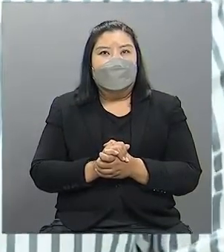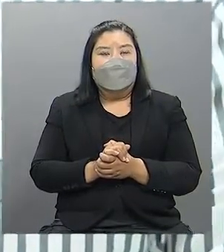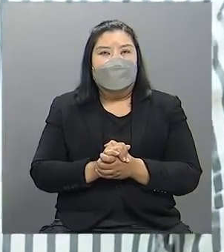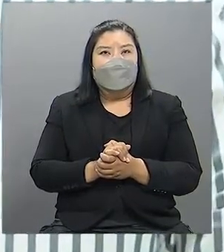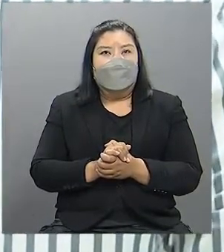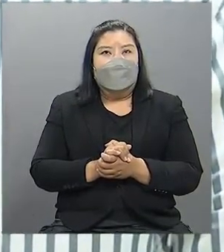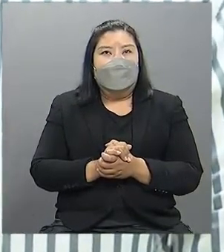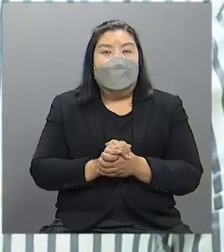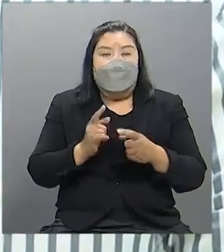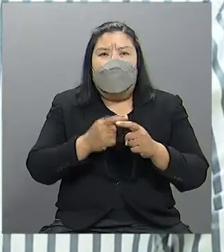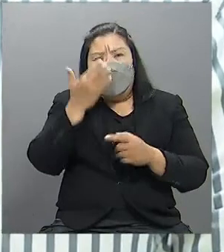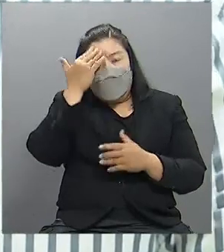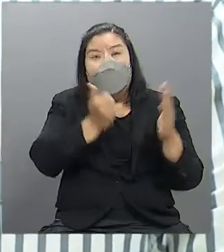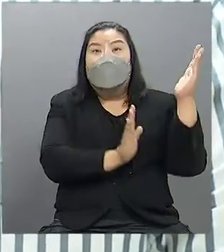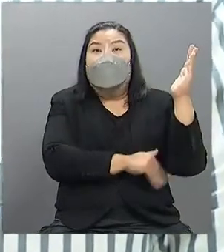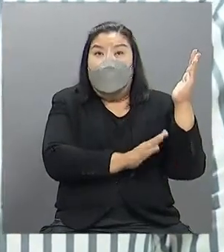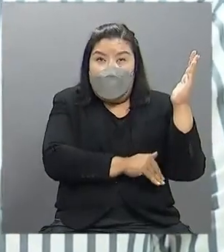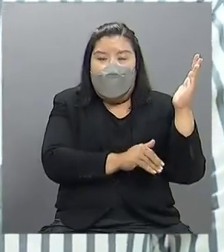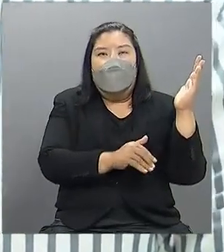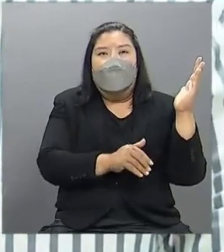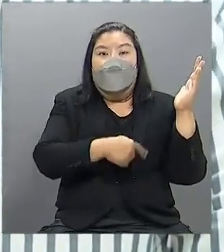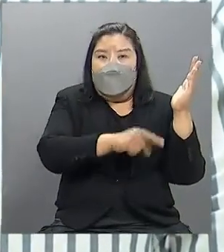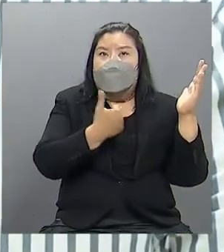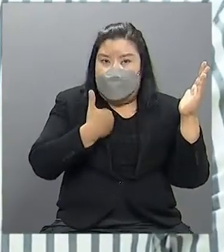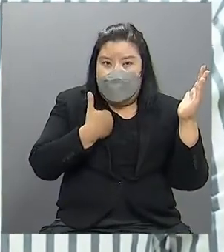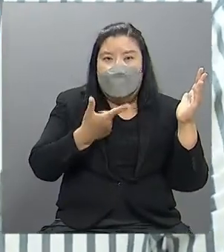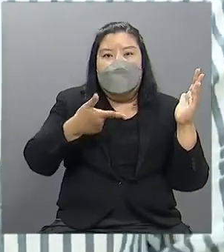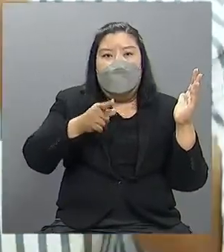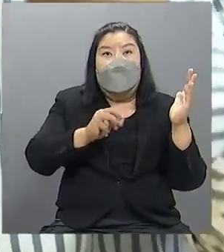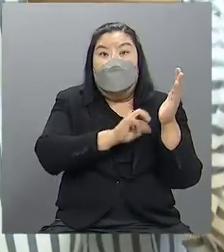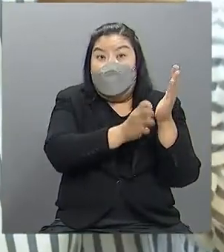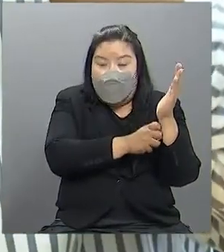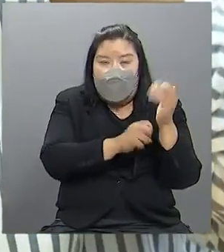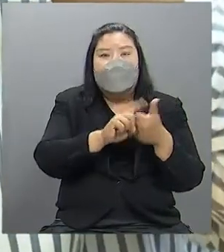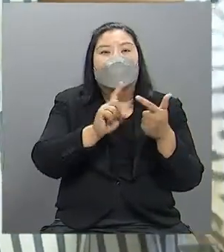ใต้มันเป็นพื้นที่ปลูกปาล์มมันเป็นพื้นที่ปลูกยาง